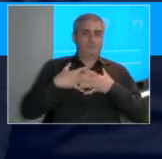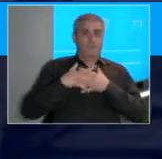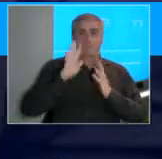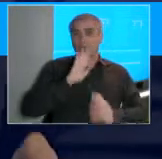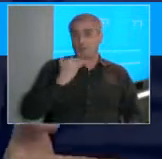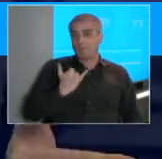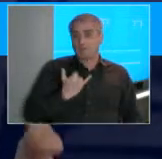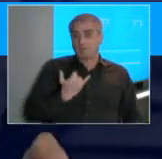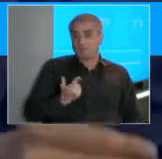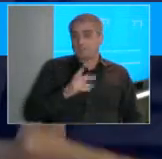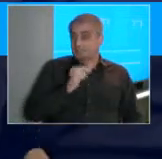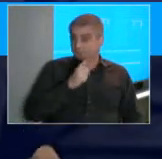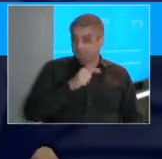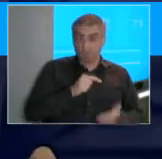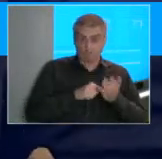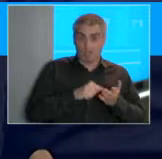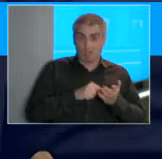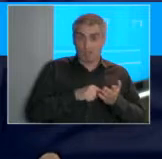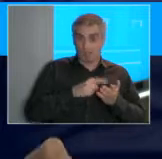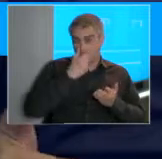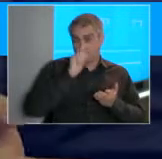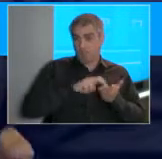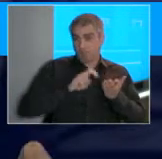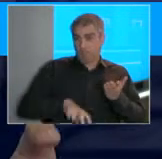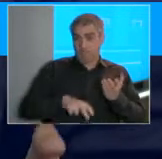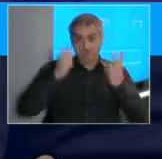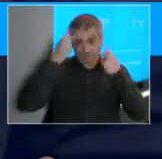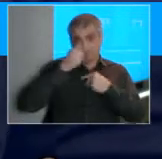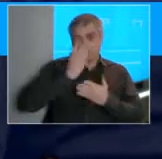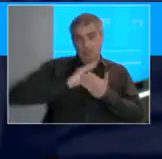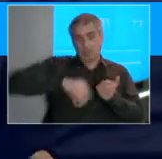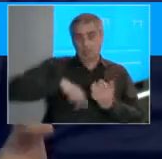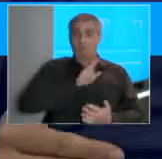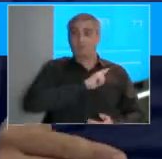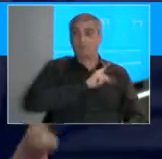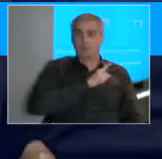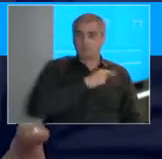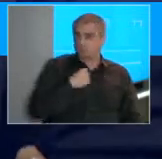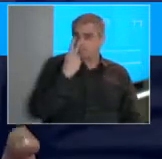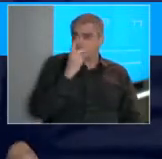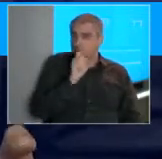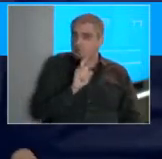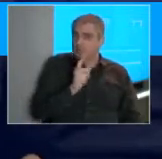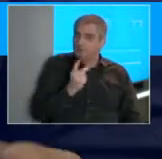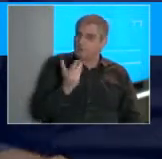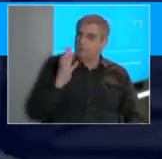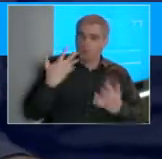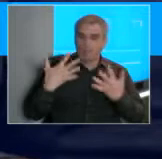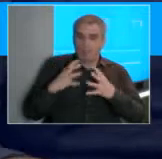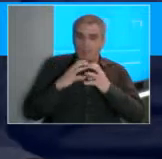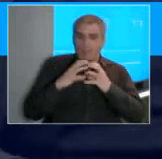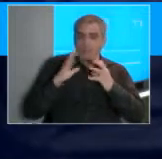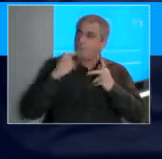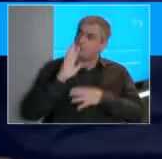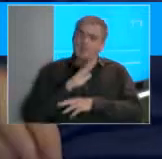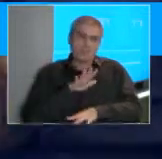היום. עכשיו, אם בעקבות העזיבה הזאת וההסכמים שיחתמו עם בריטניה, אנחנו נראה אולי קצת עוד היחלשות ואולי עוד